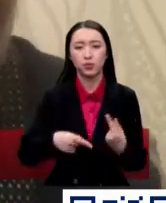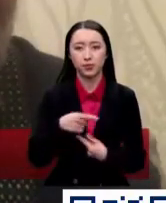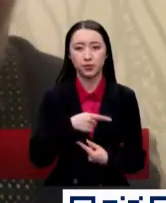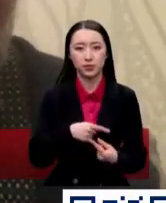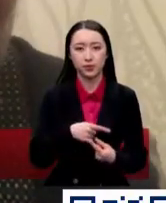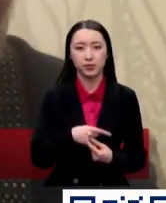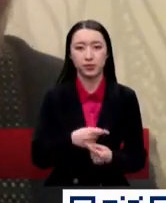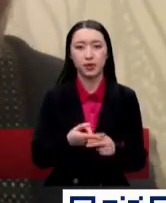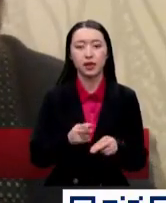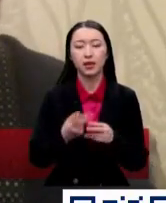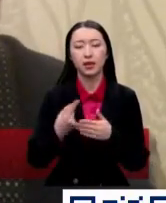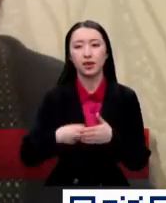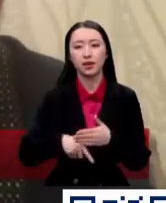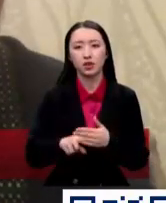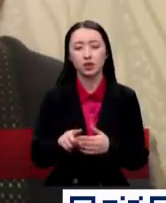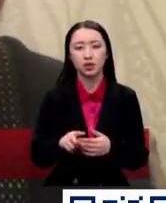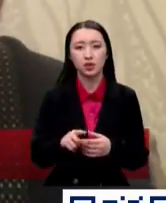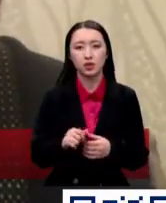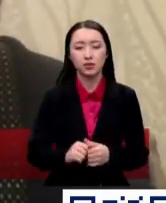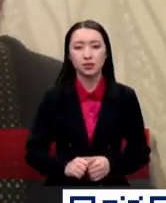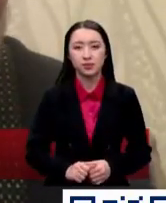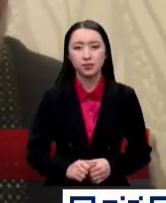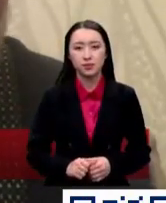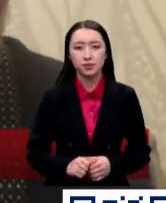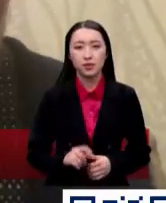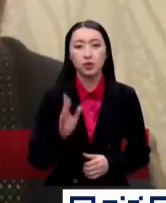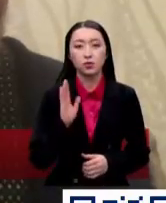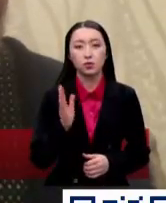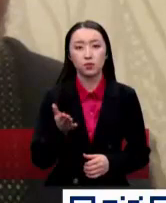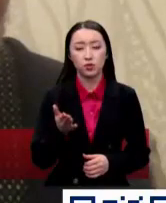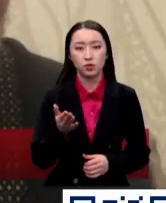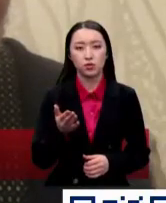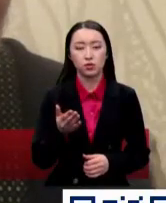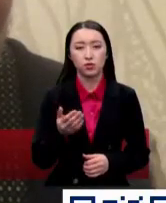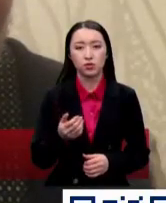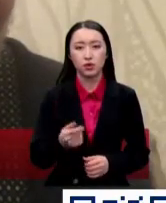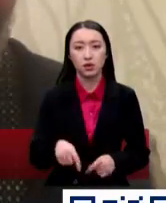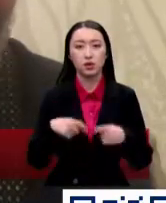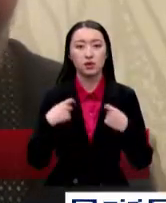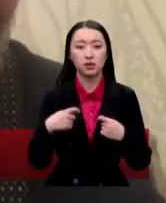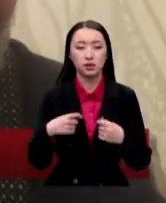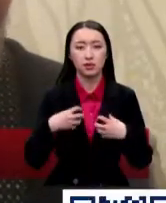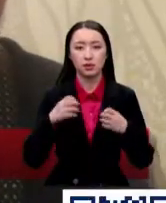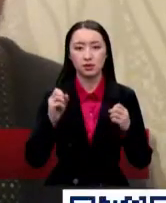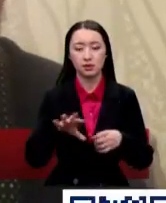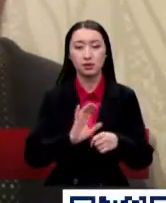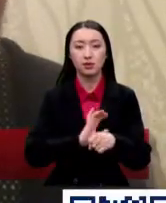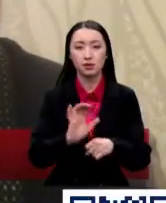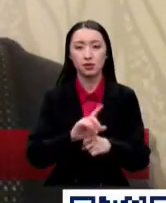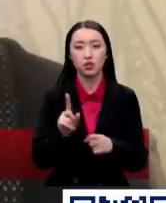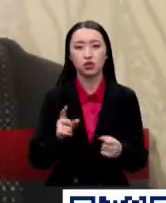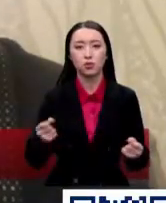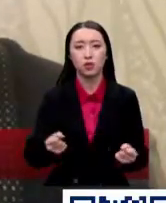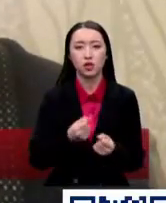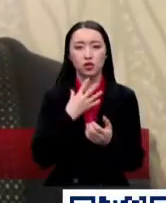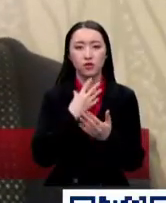Это означает, скорее всего, что будут закрывать свой рынок от импорта, чтобы поддержать